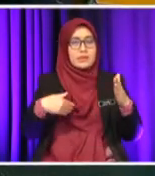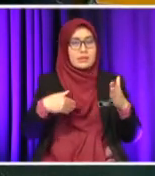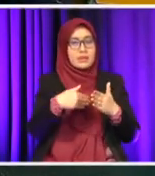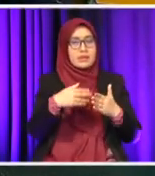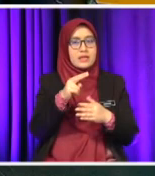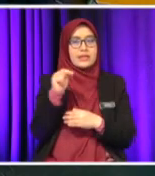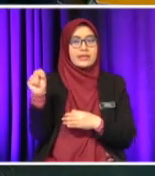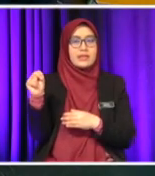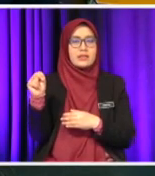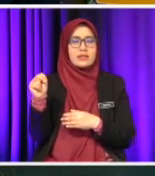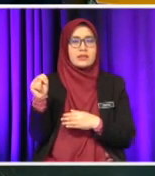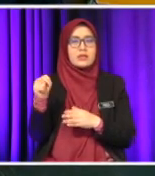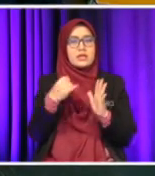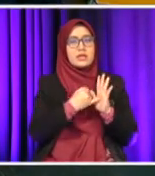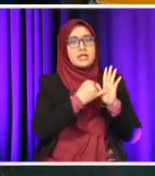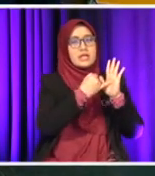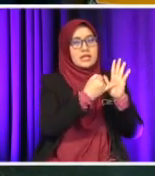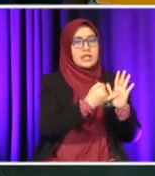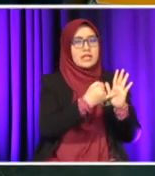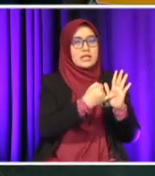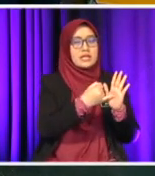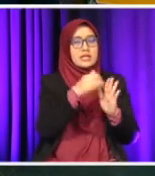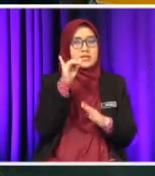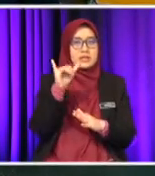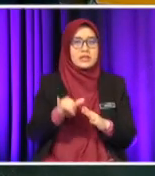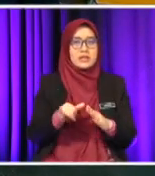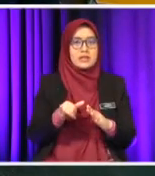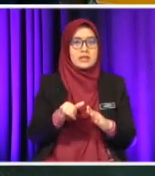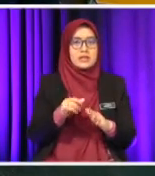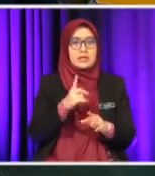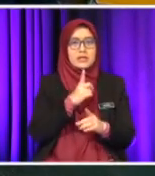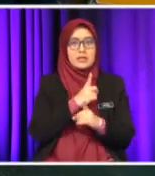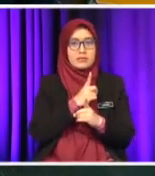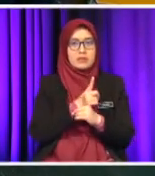rek untuk iklan periklanan tadi kita udah ada tiga tadi kan